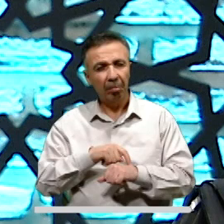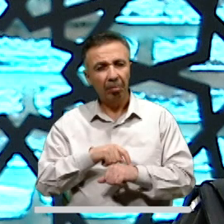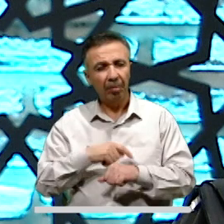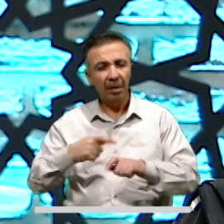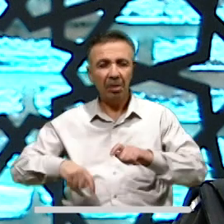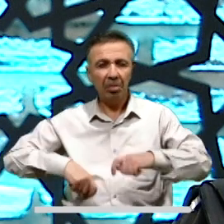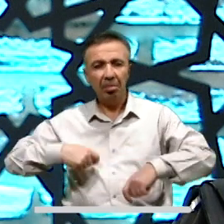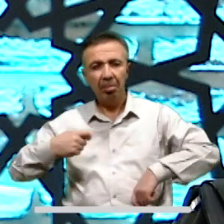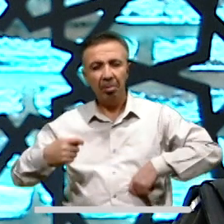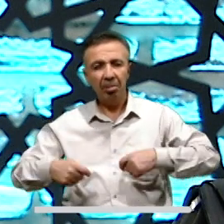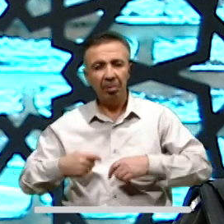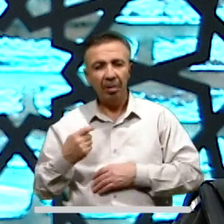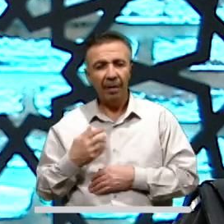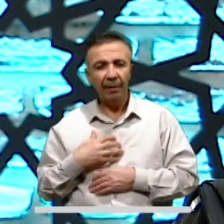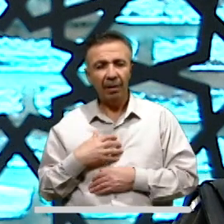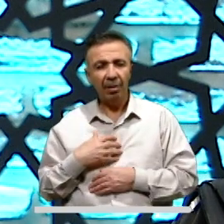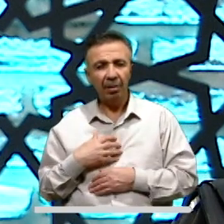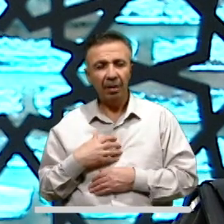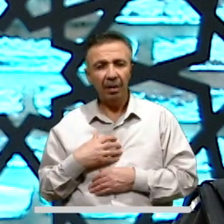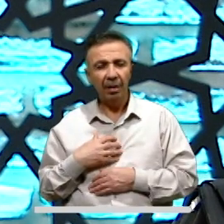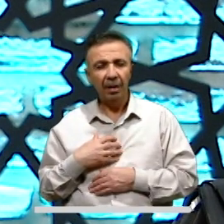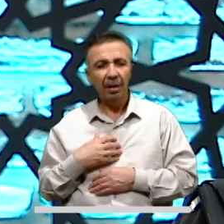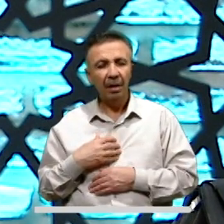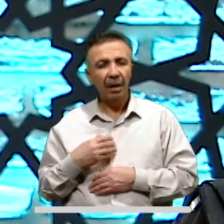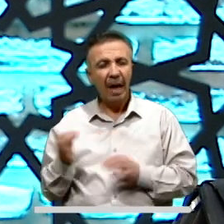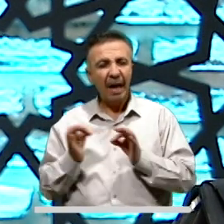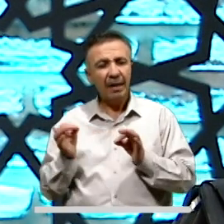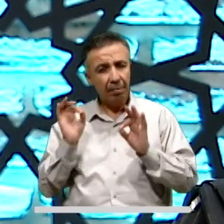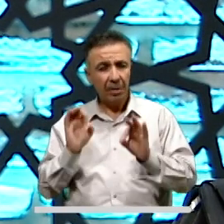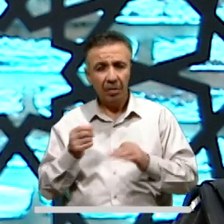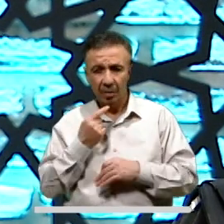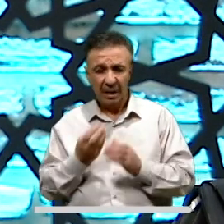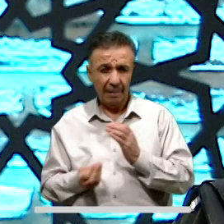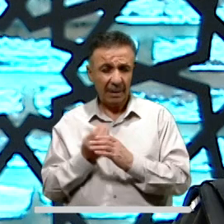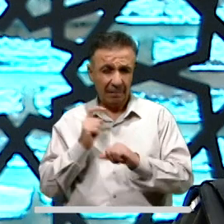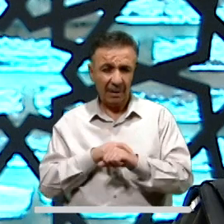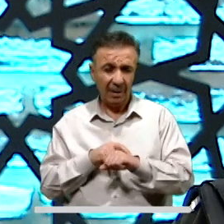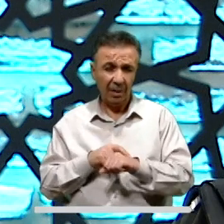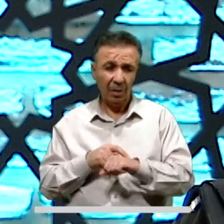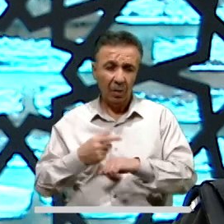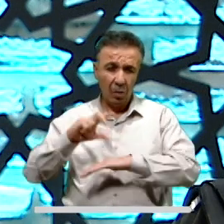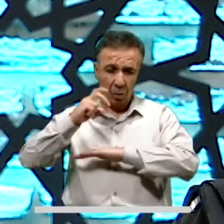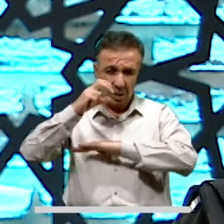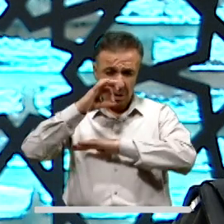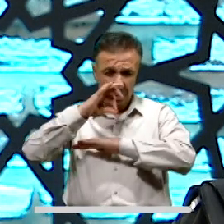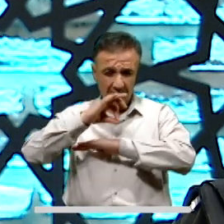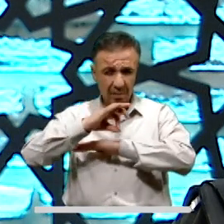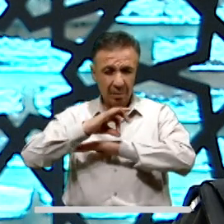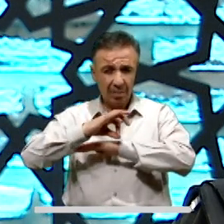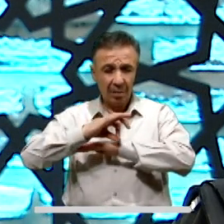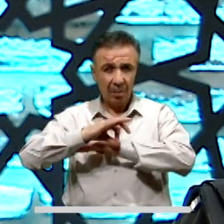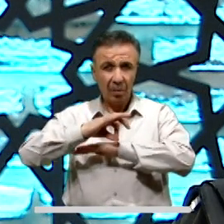erken başlatıyorlar diye de bir ifadeleri var. İmsak vaktinin güneşten çıkan bir ışık hücmesinde